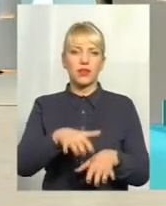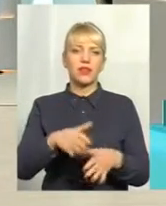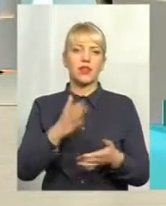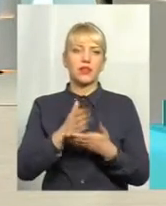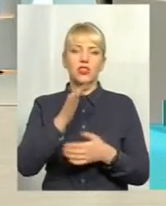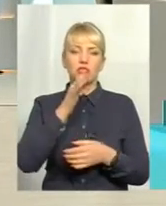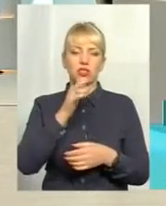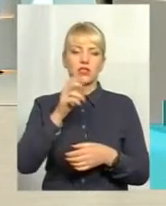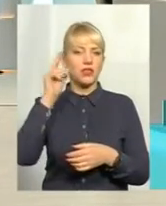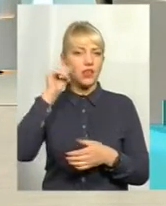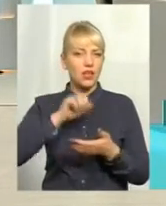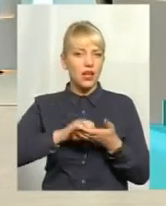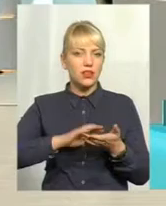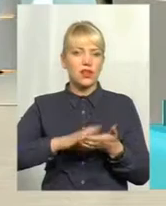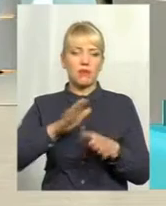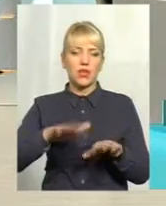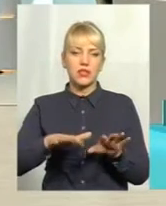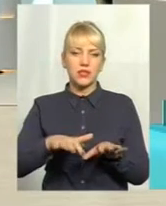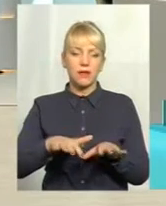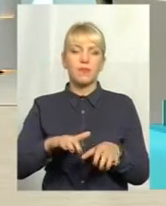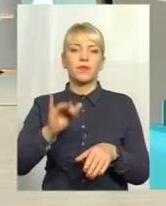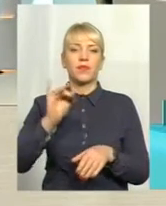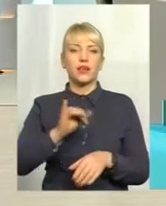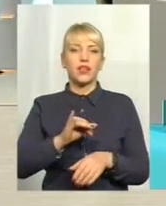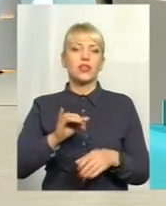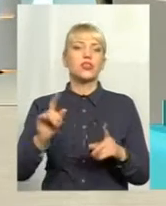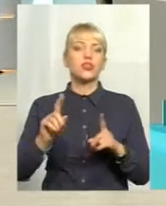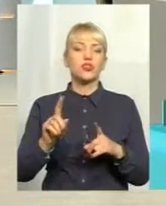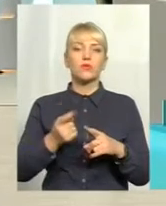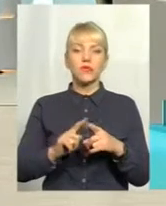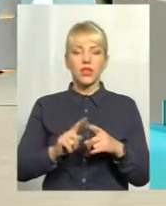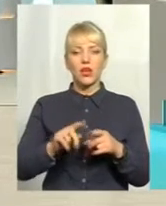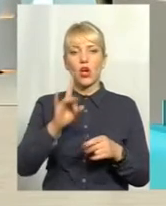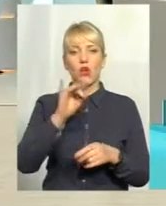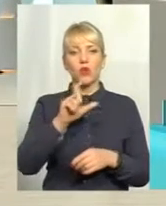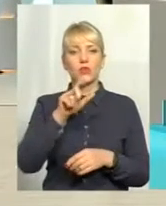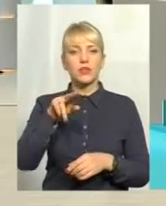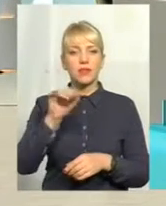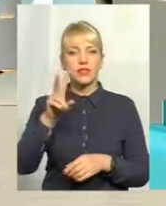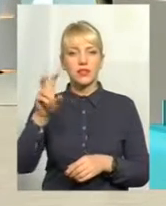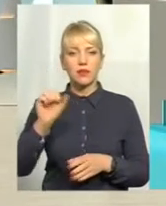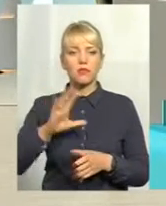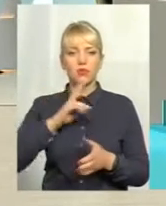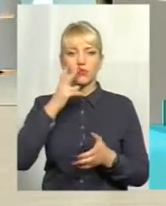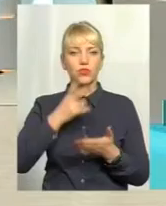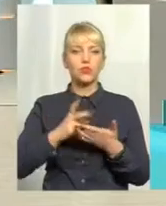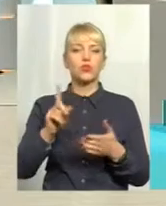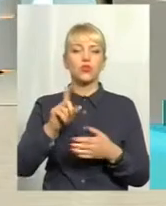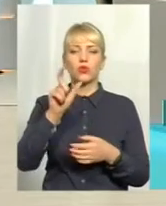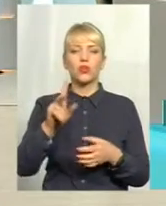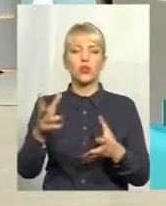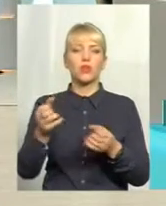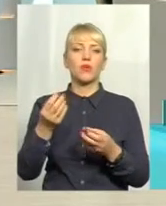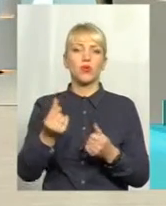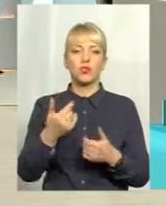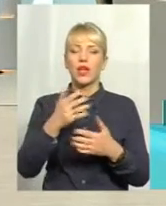час, дата, місце, і щоб це з цієї розписки було видно, за що людина отримала кошти. Не просто я отримав